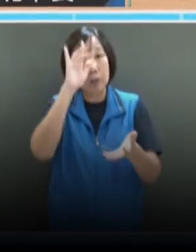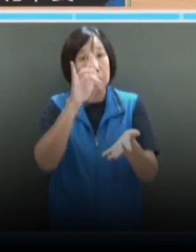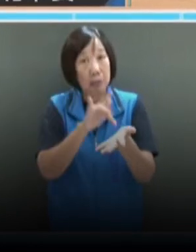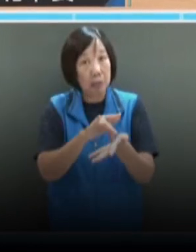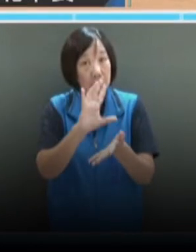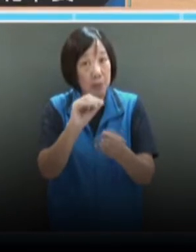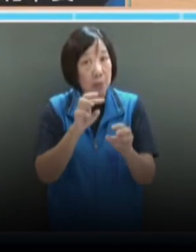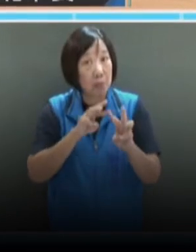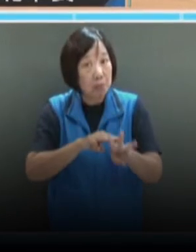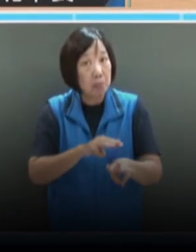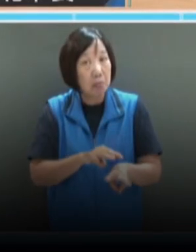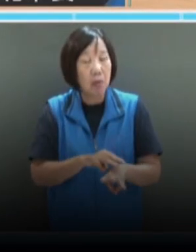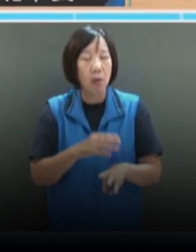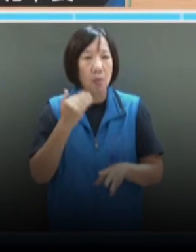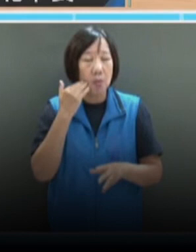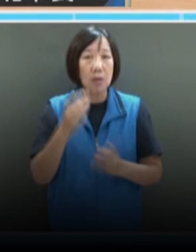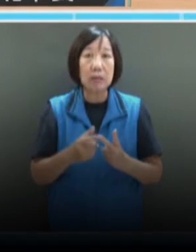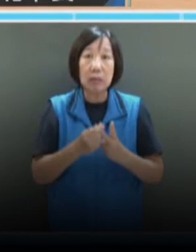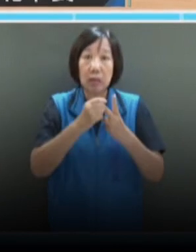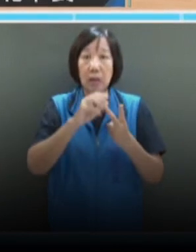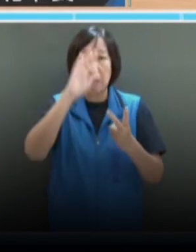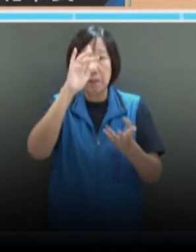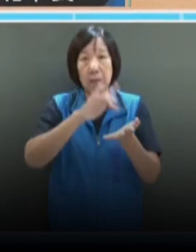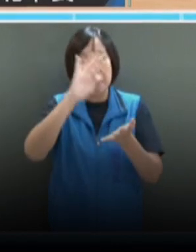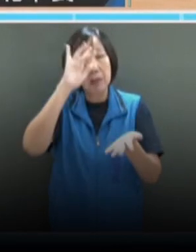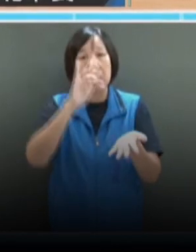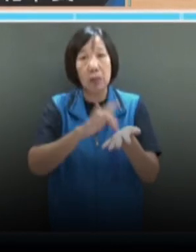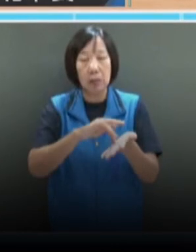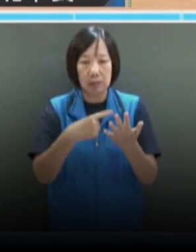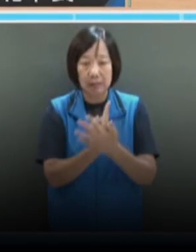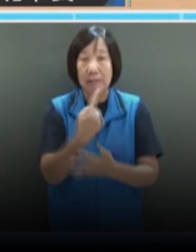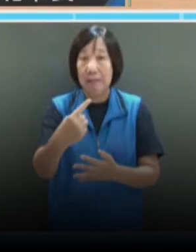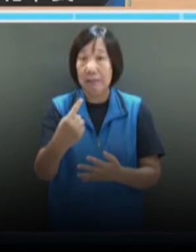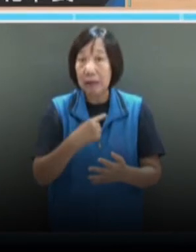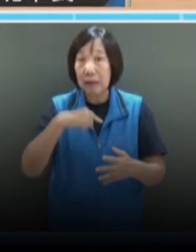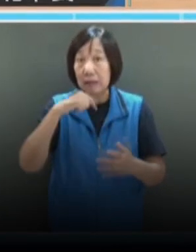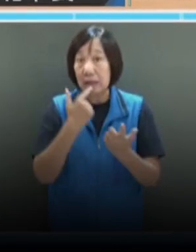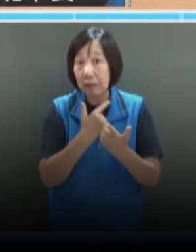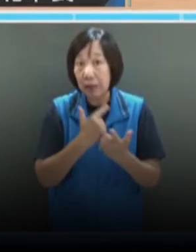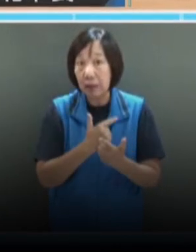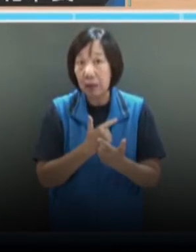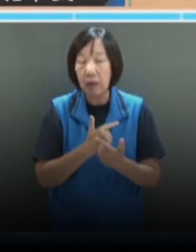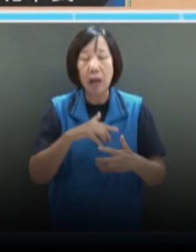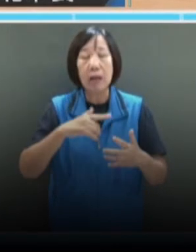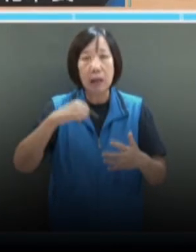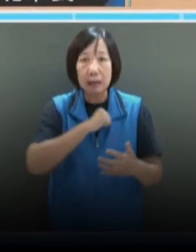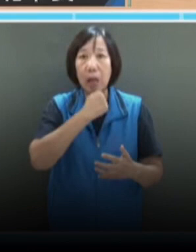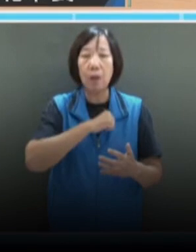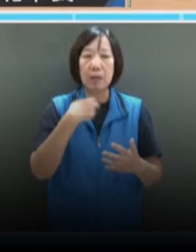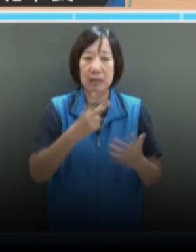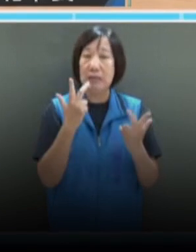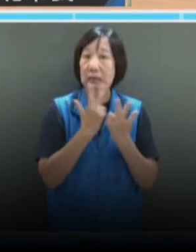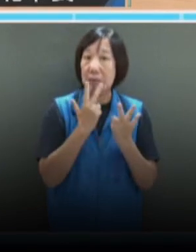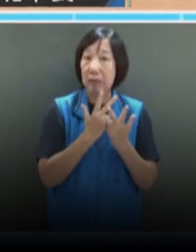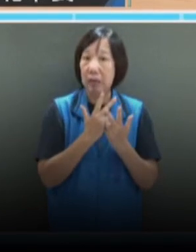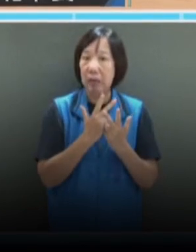没有出来。如果第二波变种病毒只要进到台湾，到新北市来，餐厅的内